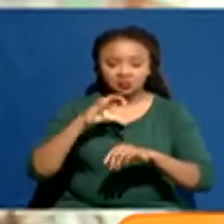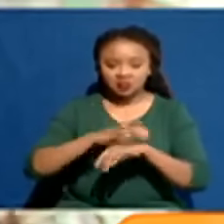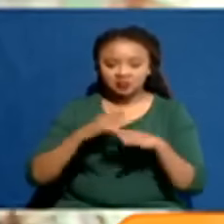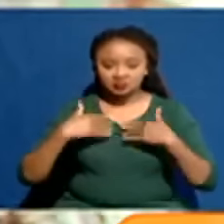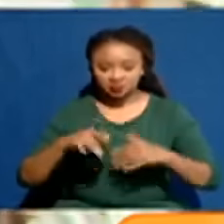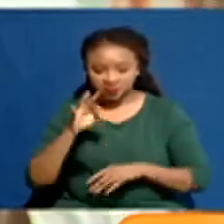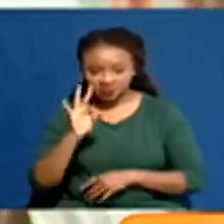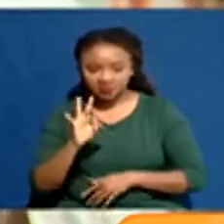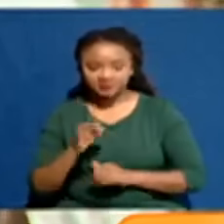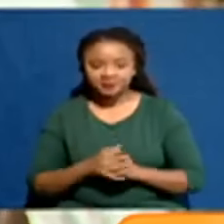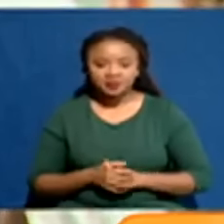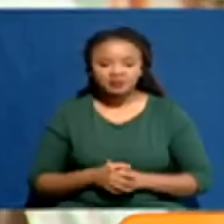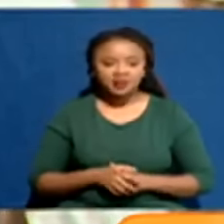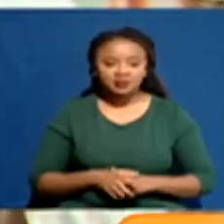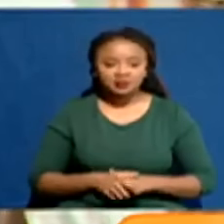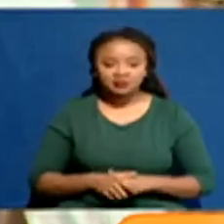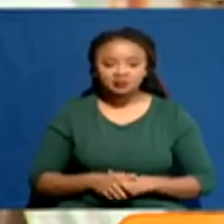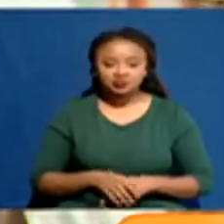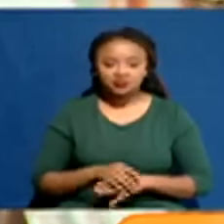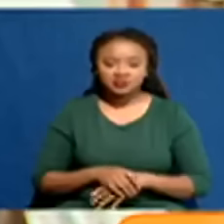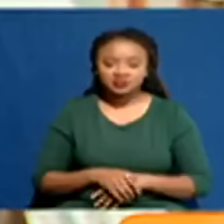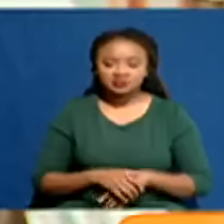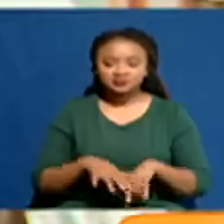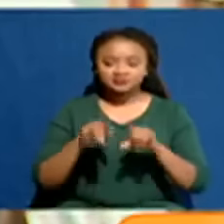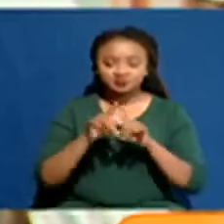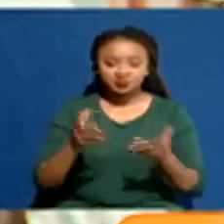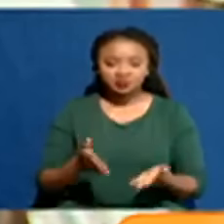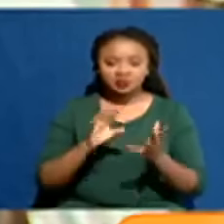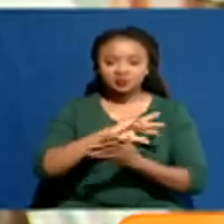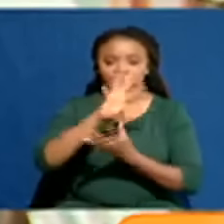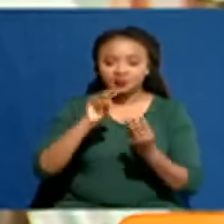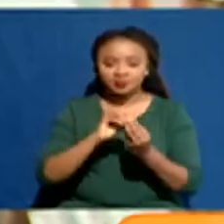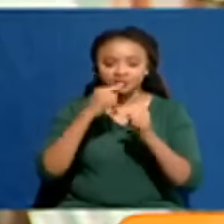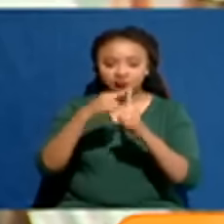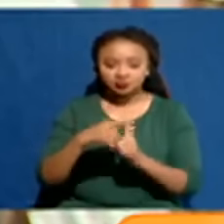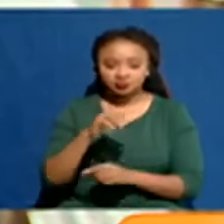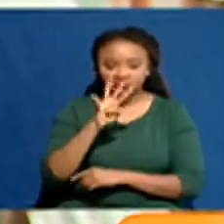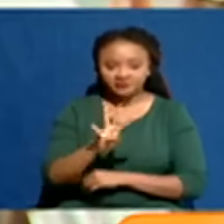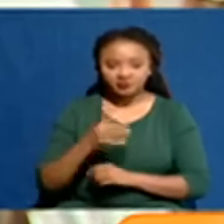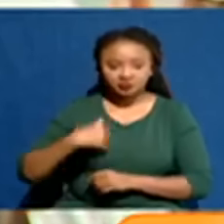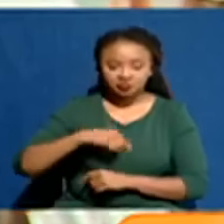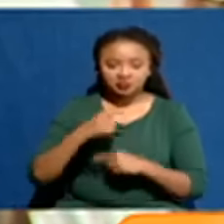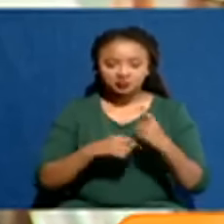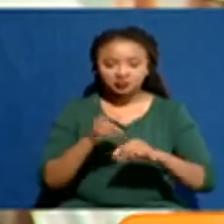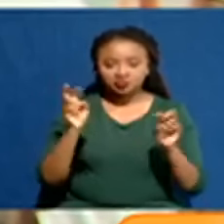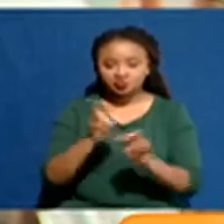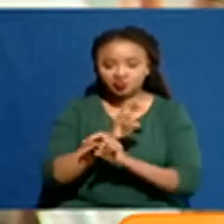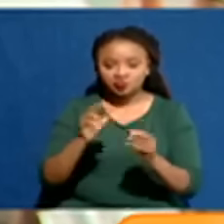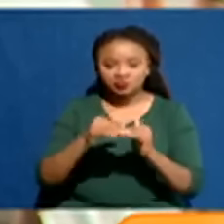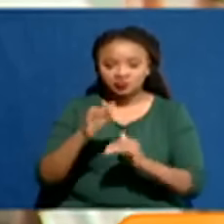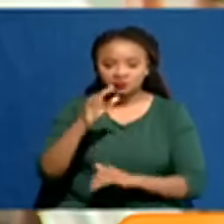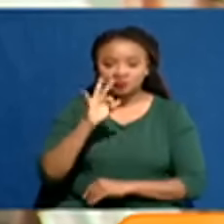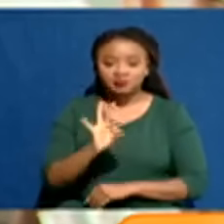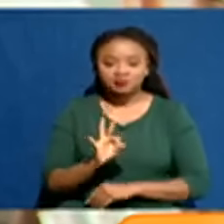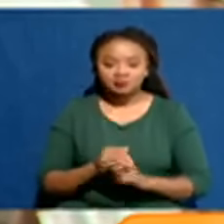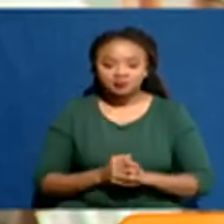asubuhi tukatafuta, tukapata moja. Sasa hiyo inaleta the number kuwa four. So bado tunatafuta watatu. Mimi kwa familia